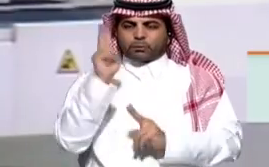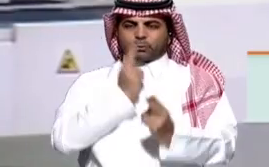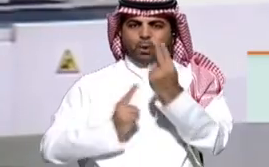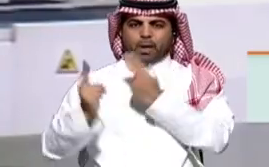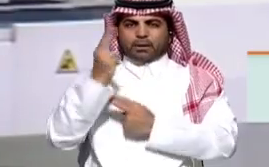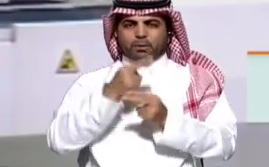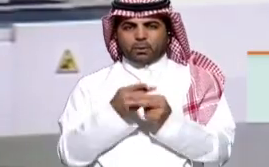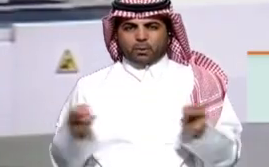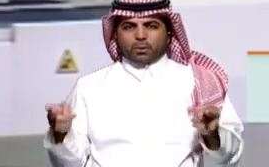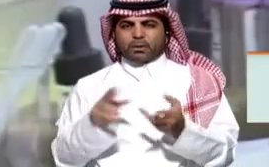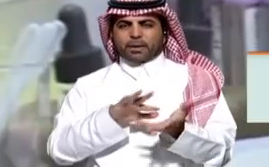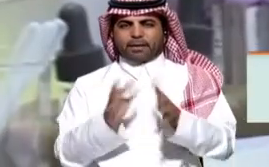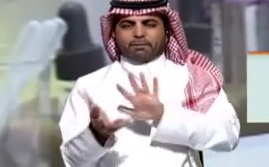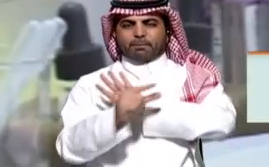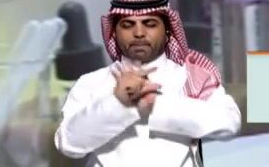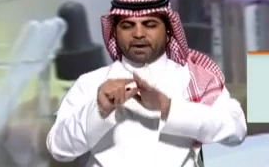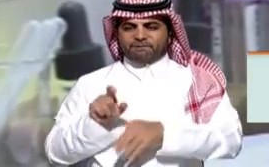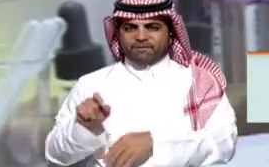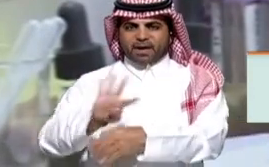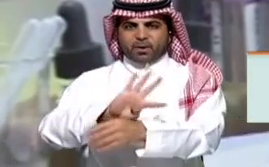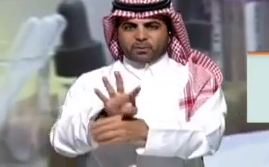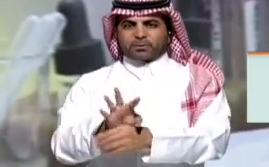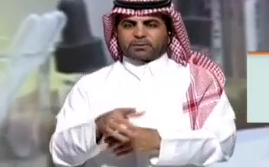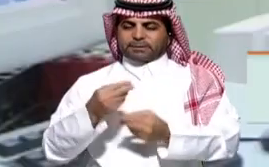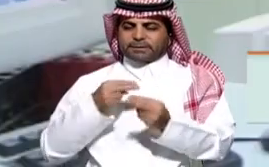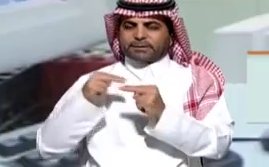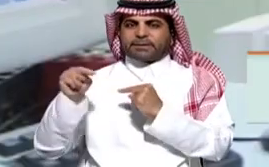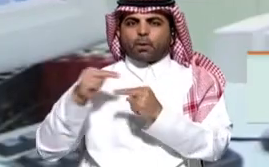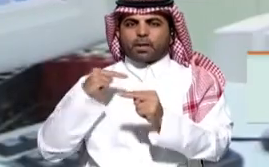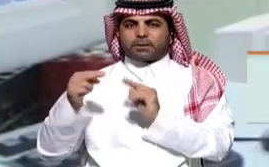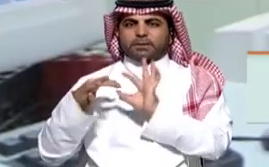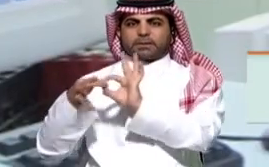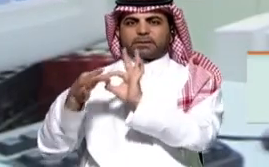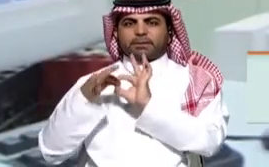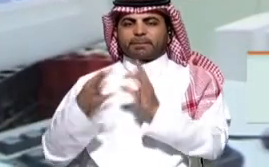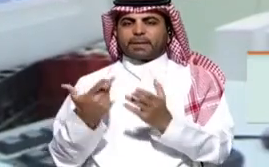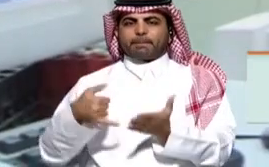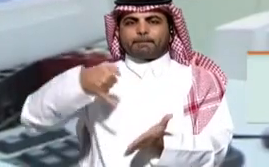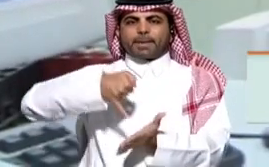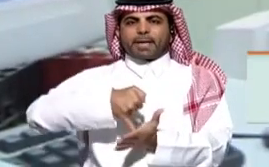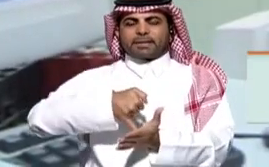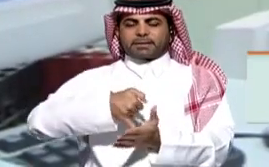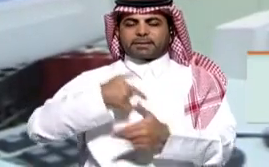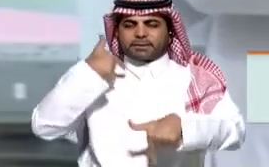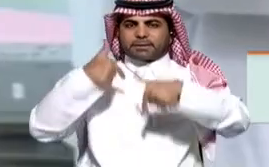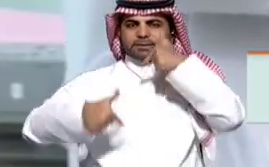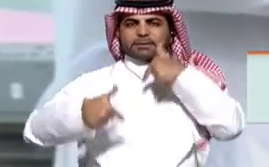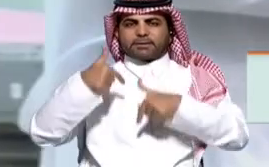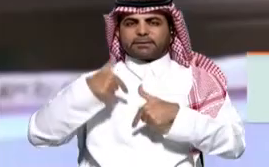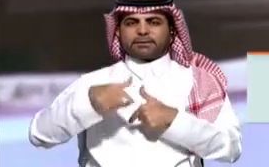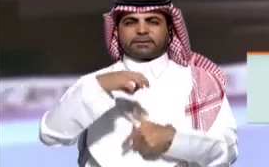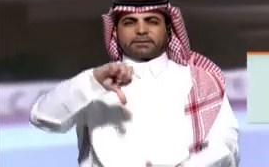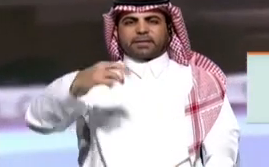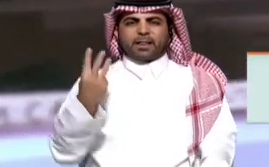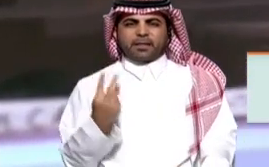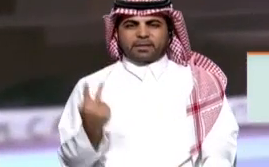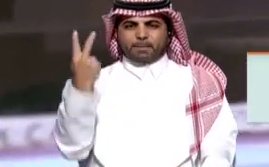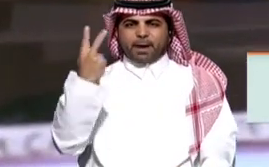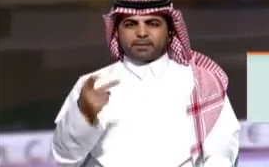أو استفسارات عما يخص الفيروس إلى التواصل فورا مع مركز اتصال الصحة